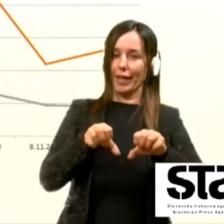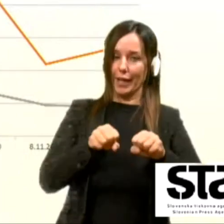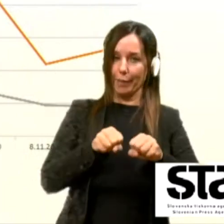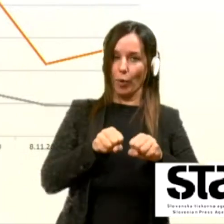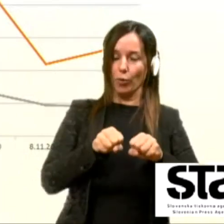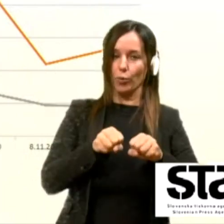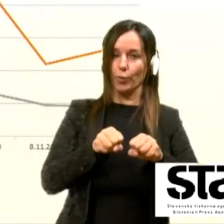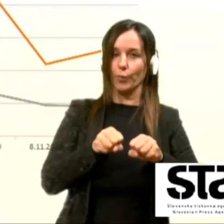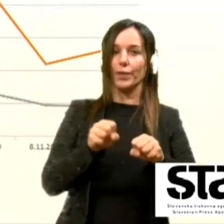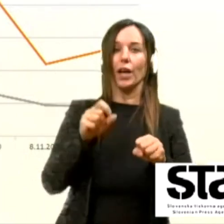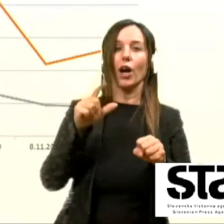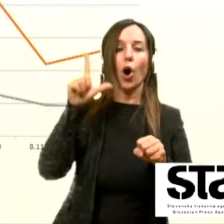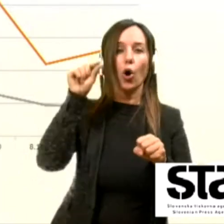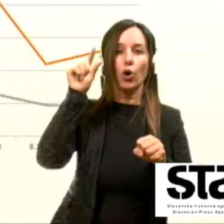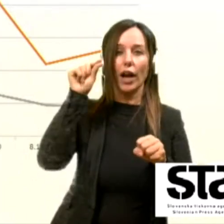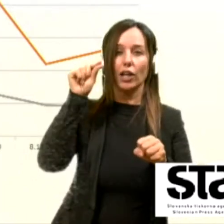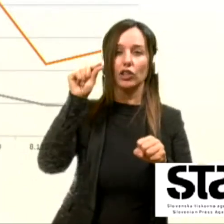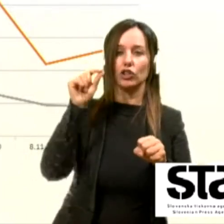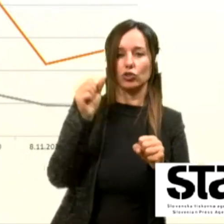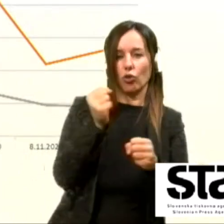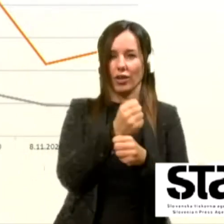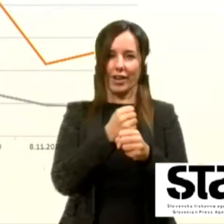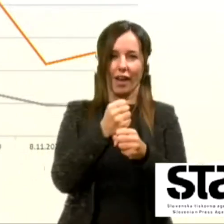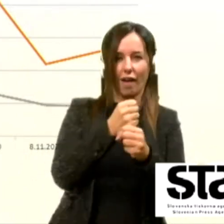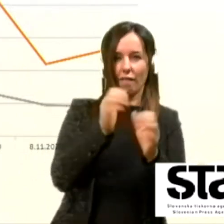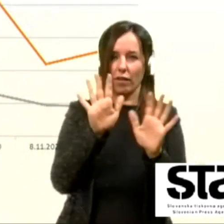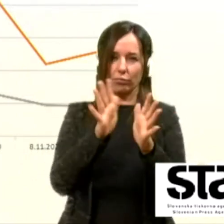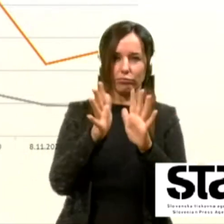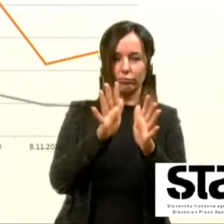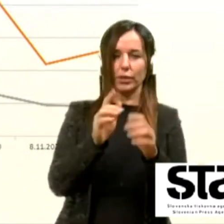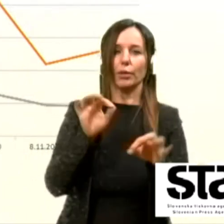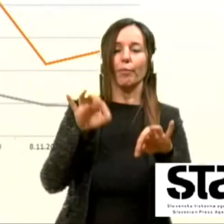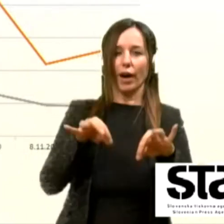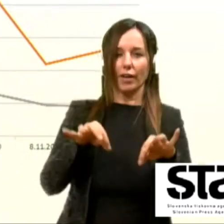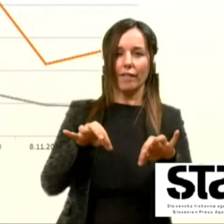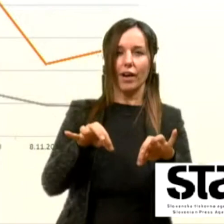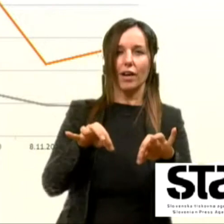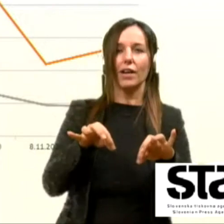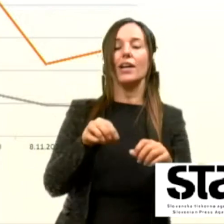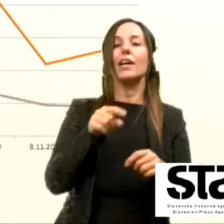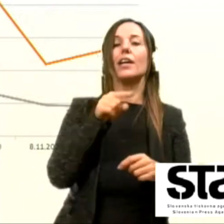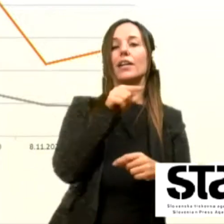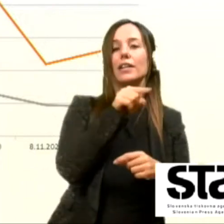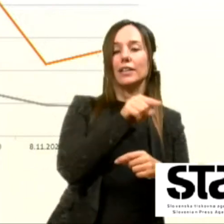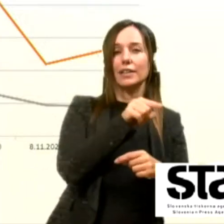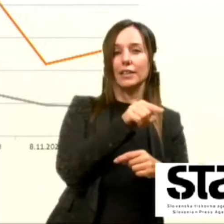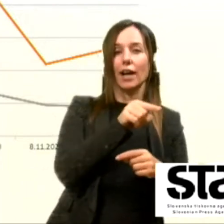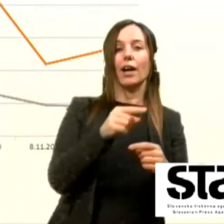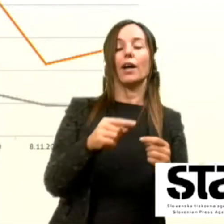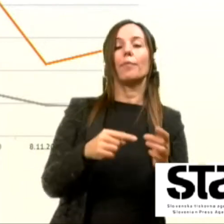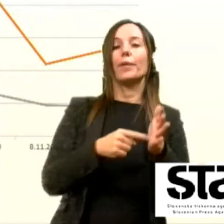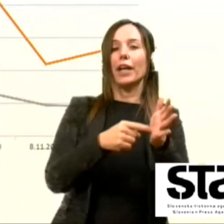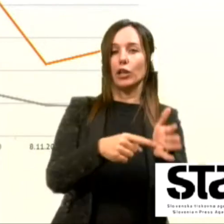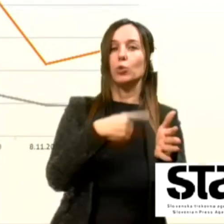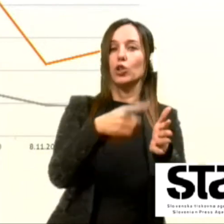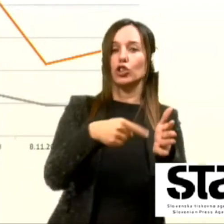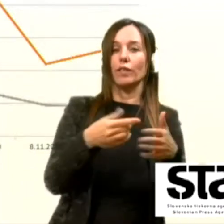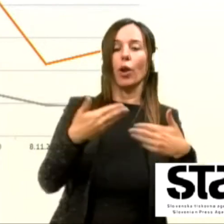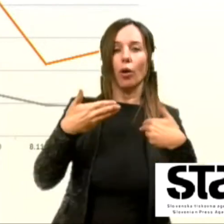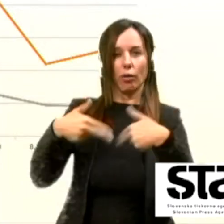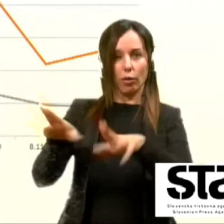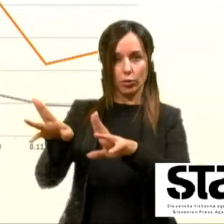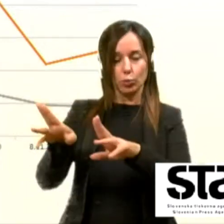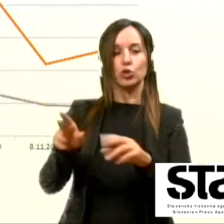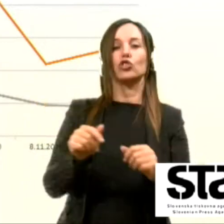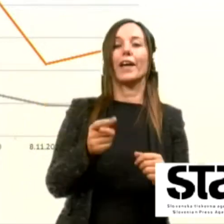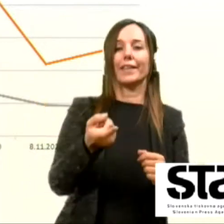ta oranžno rjava, kakršnokoli jo že opredelimo, je število odpuščenih,